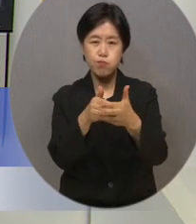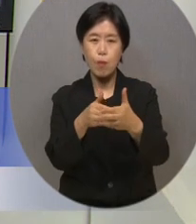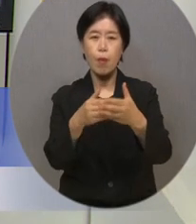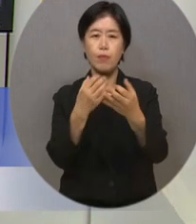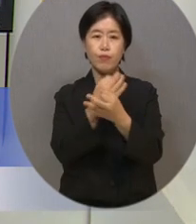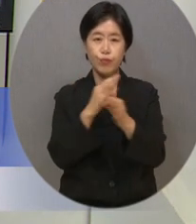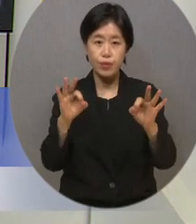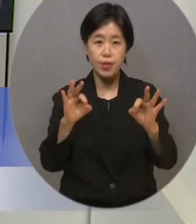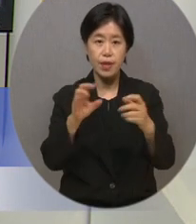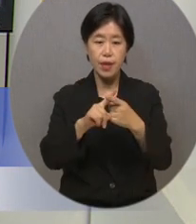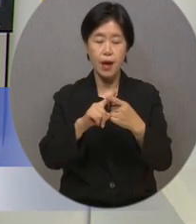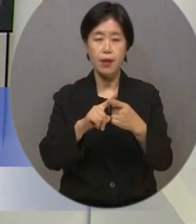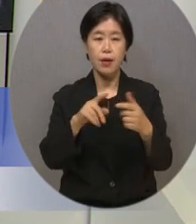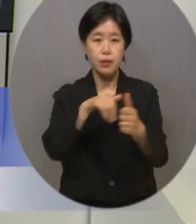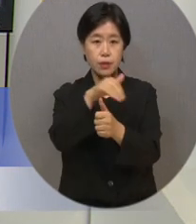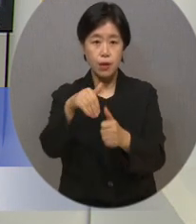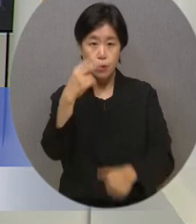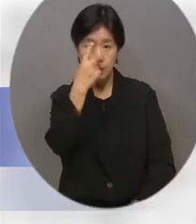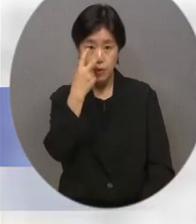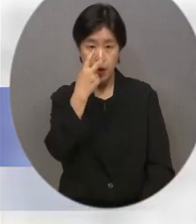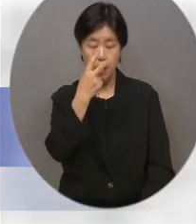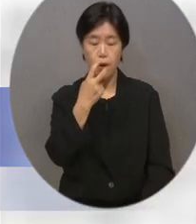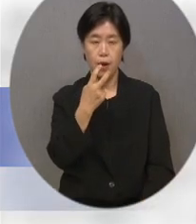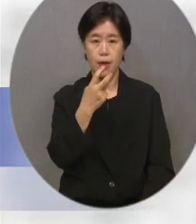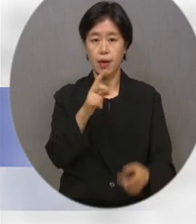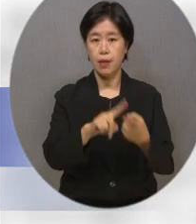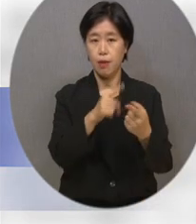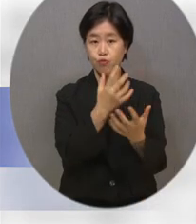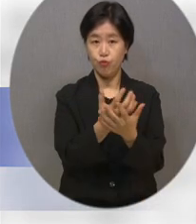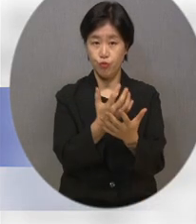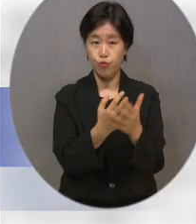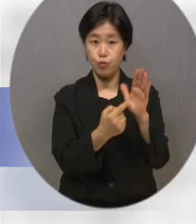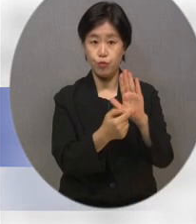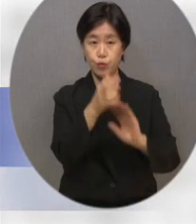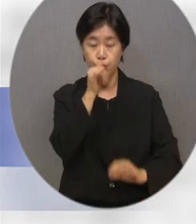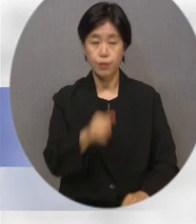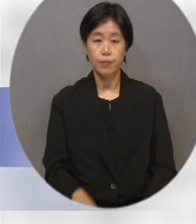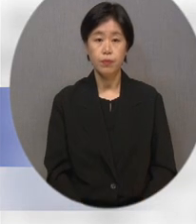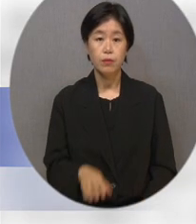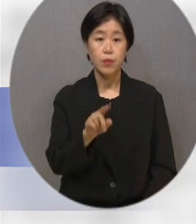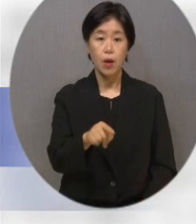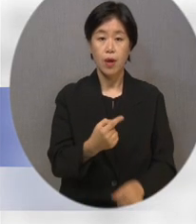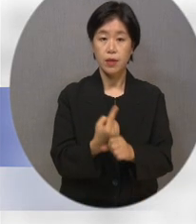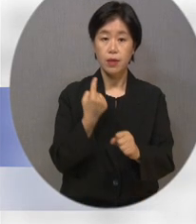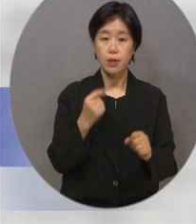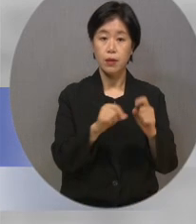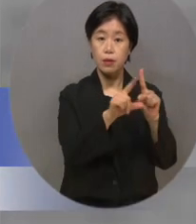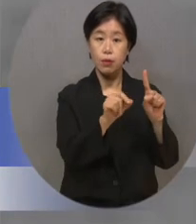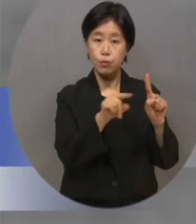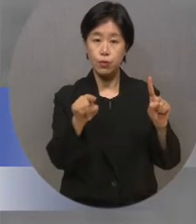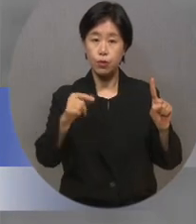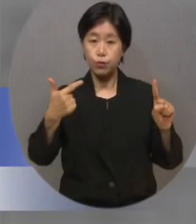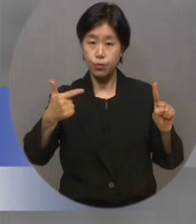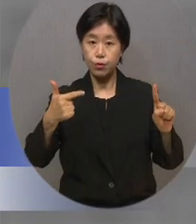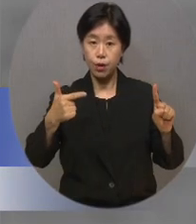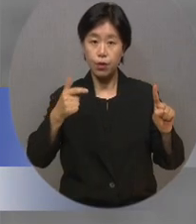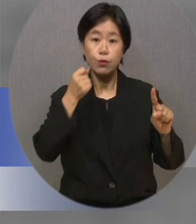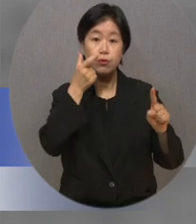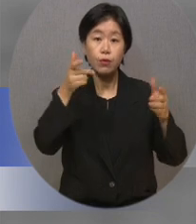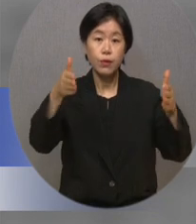보고서를 발간했다는 내용이 올라와 있는데요 이번 조사는 지난해 1월부터 6월까지